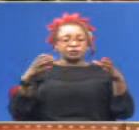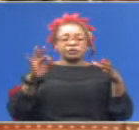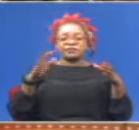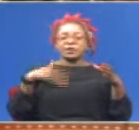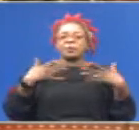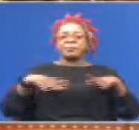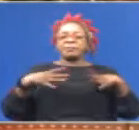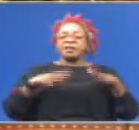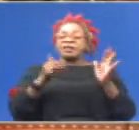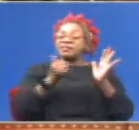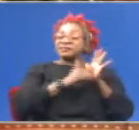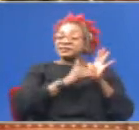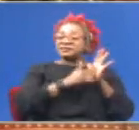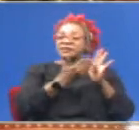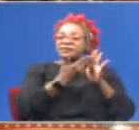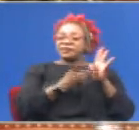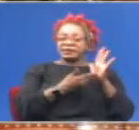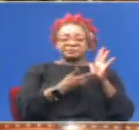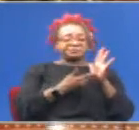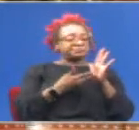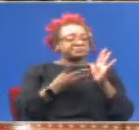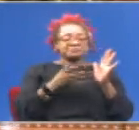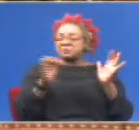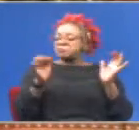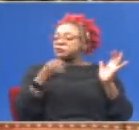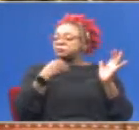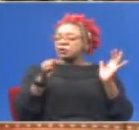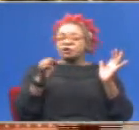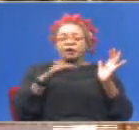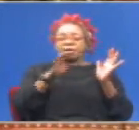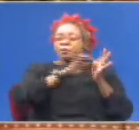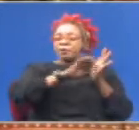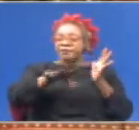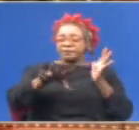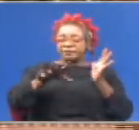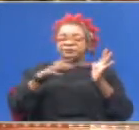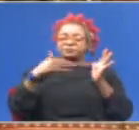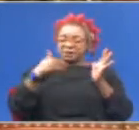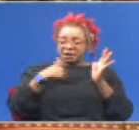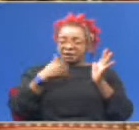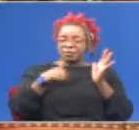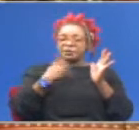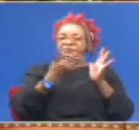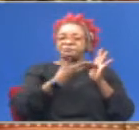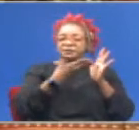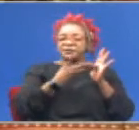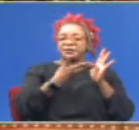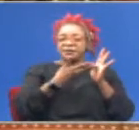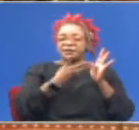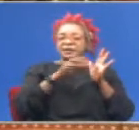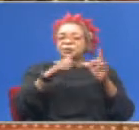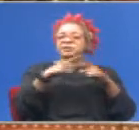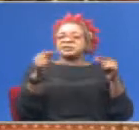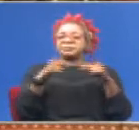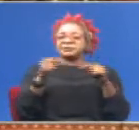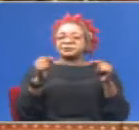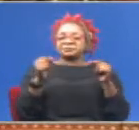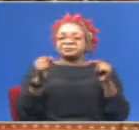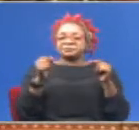that is not compromisable. It is one of our irreducible minimums.